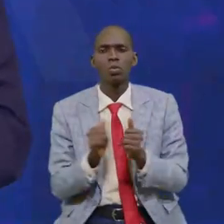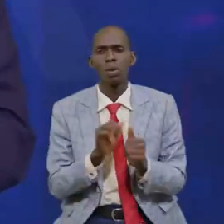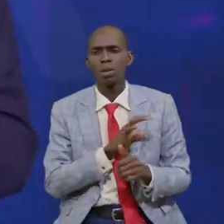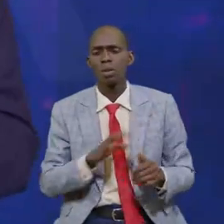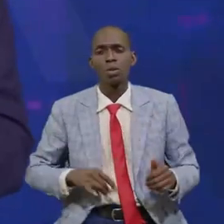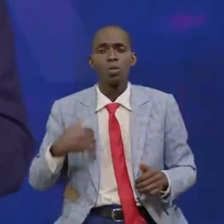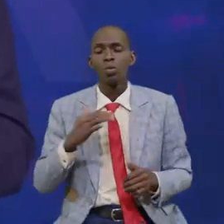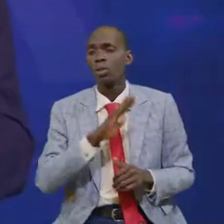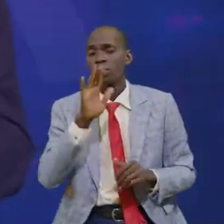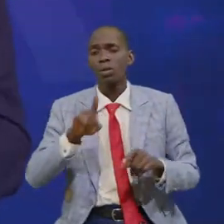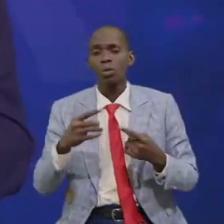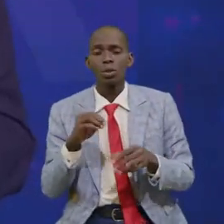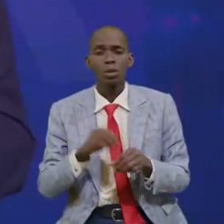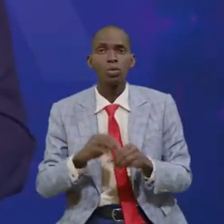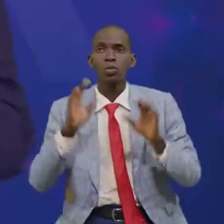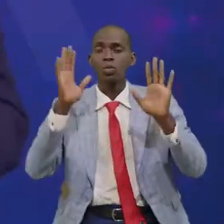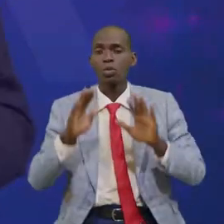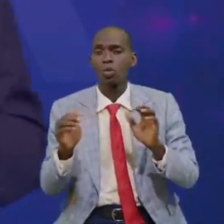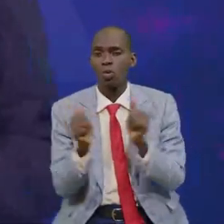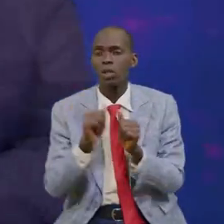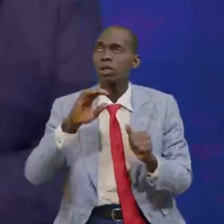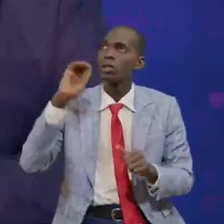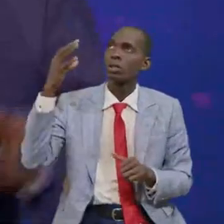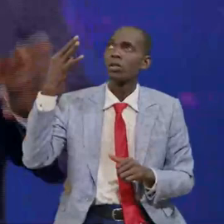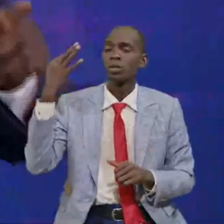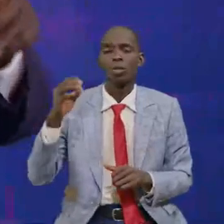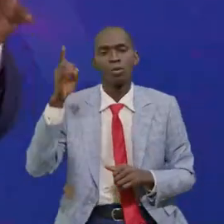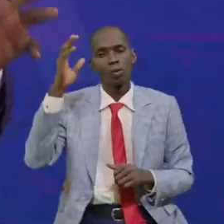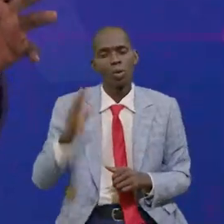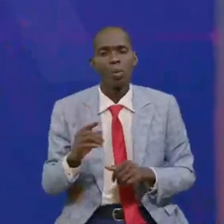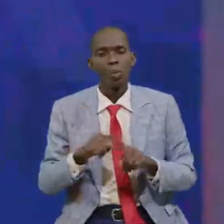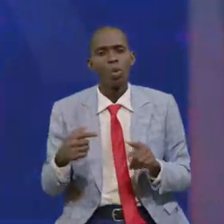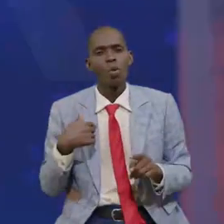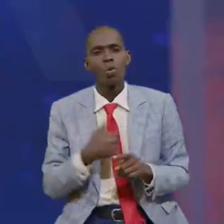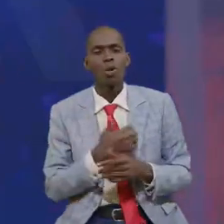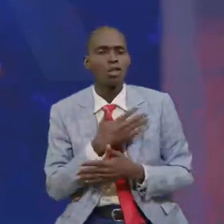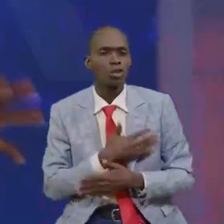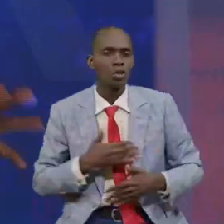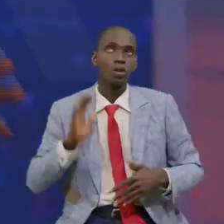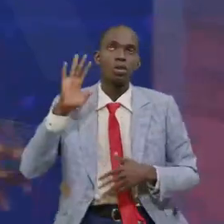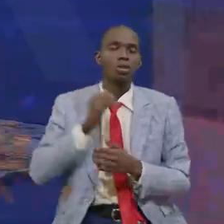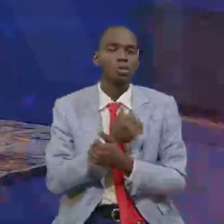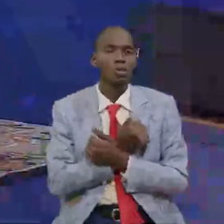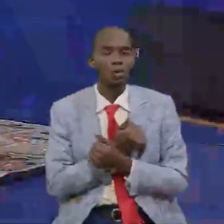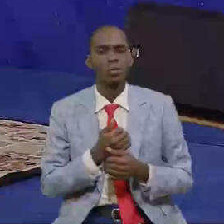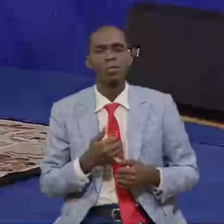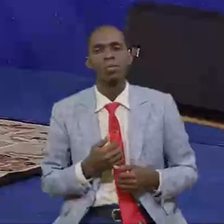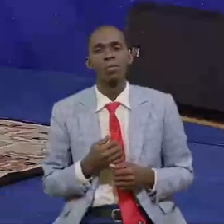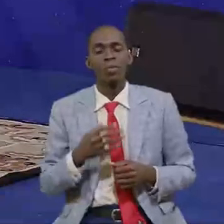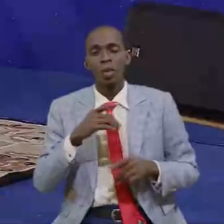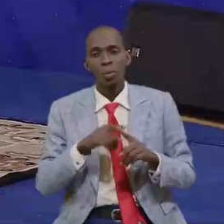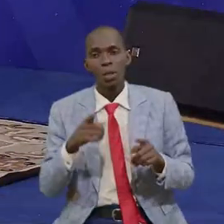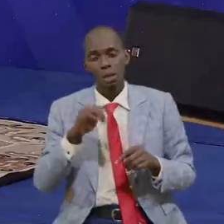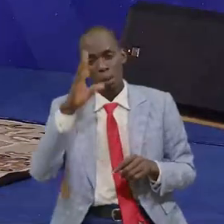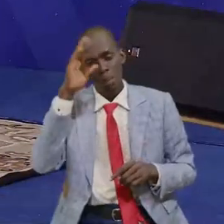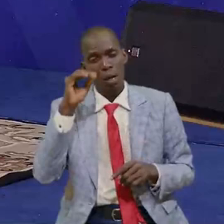Dieu. On jouit de son sourire, on jouit de son amour. Mais l'homme ou la femme qui veut nous maintenir